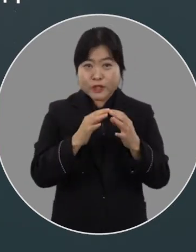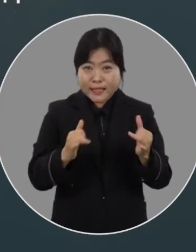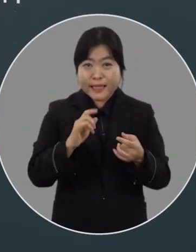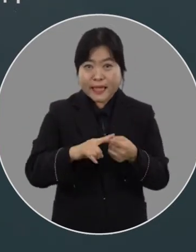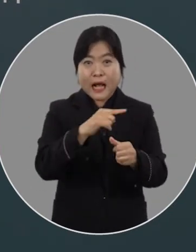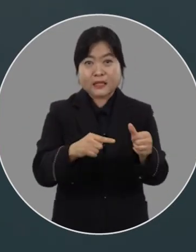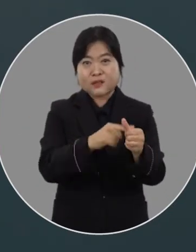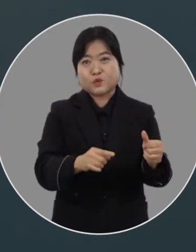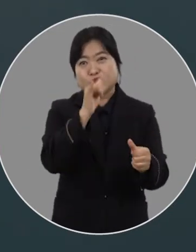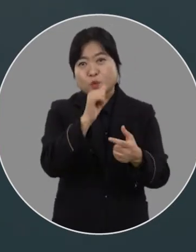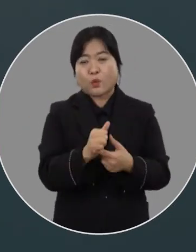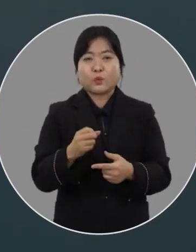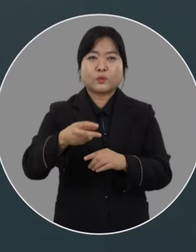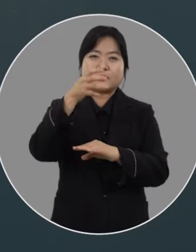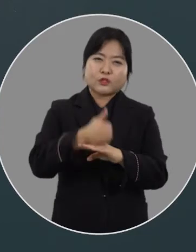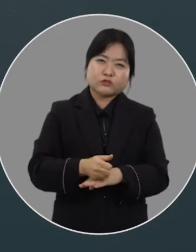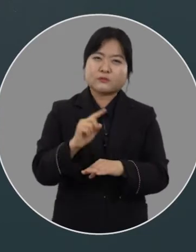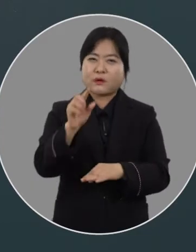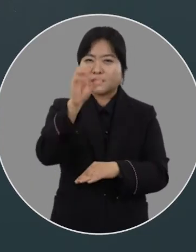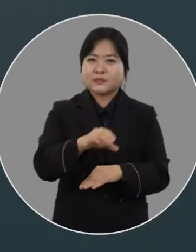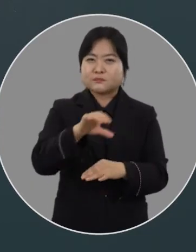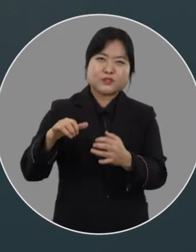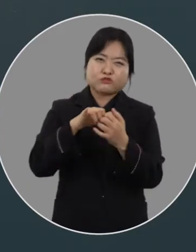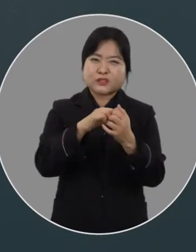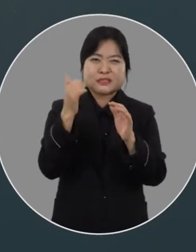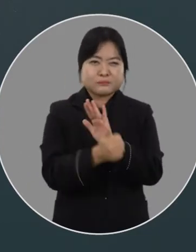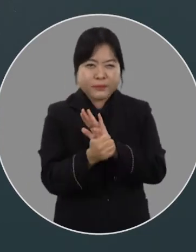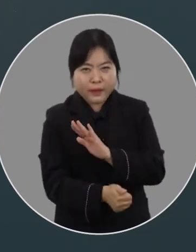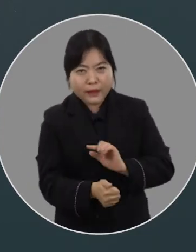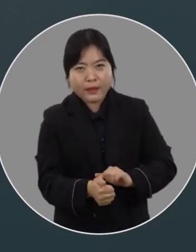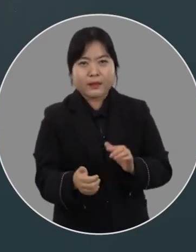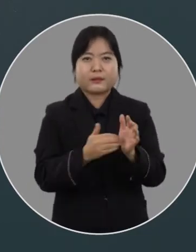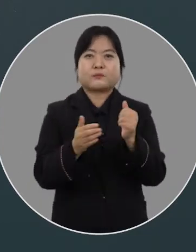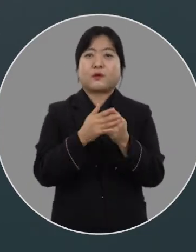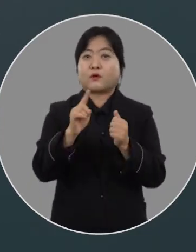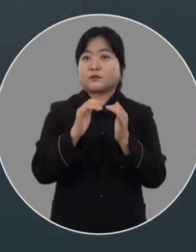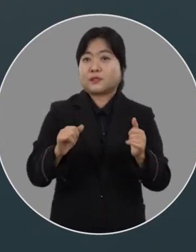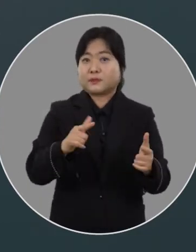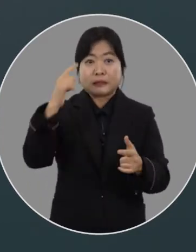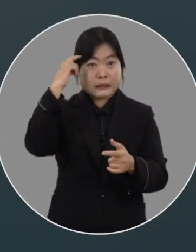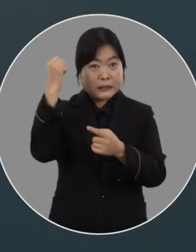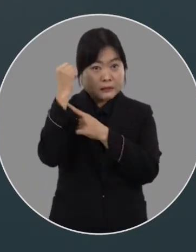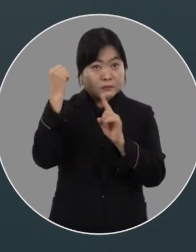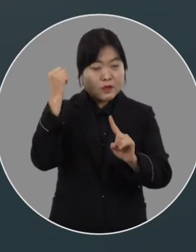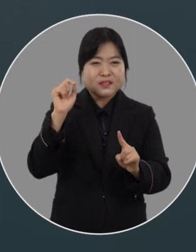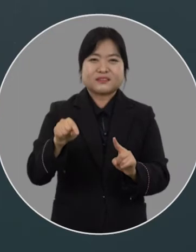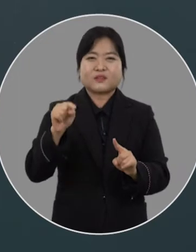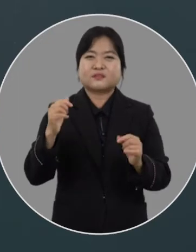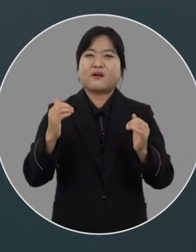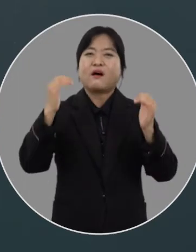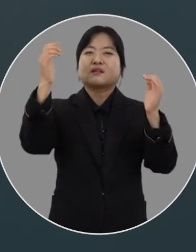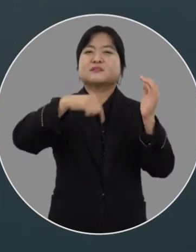뿐만이 아니라 나중에는 계속해서 십자군이 실패하자 어떤 사람들은 이렇게 생각하게 됩니다.